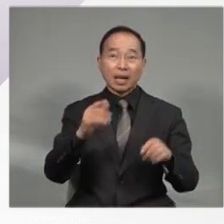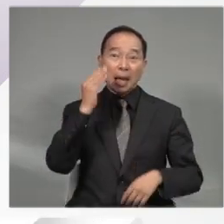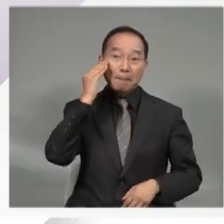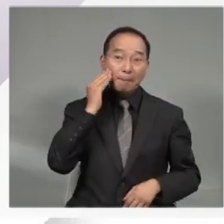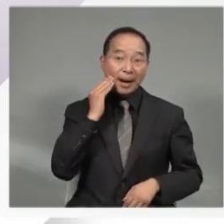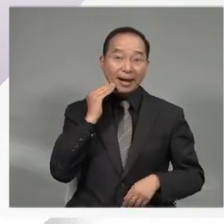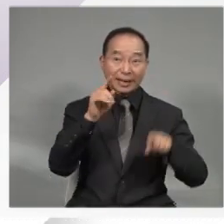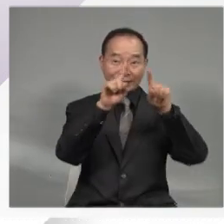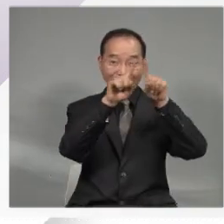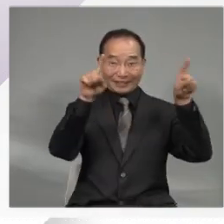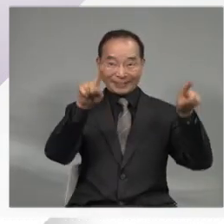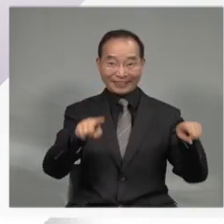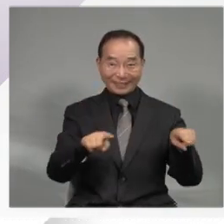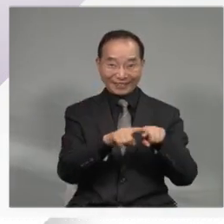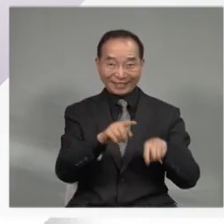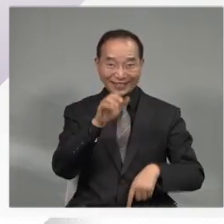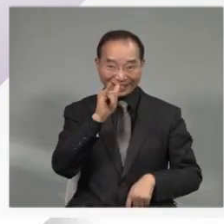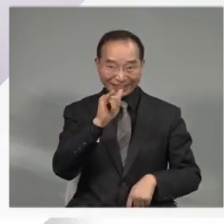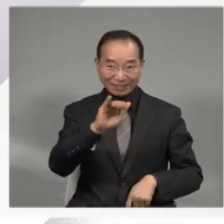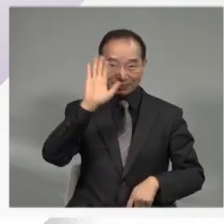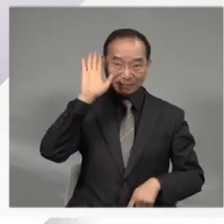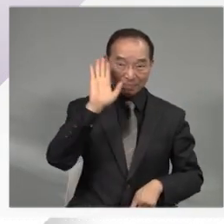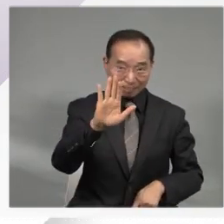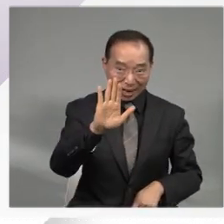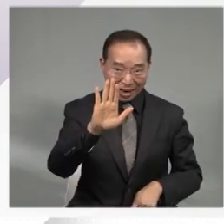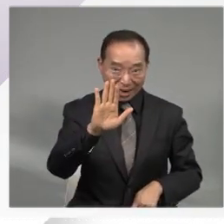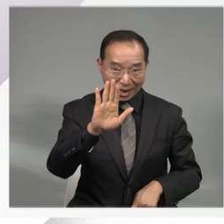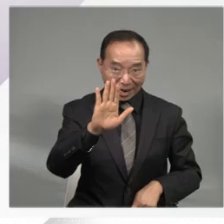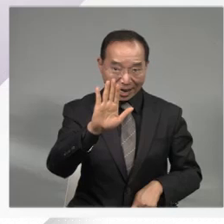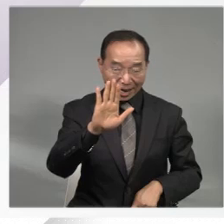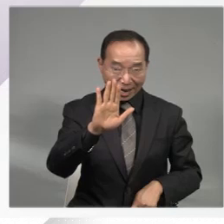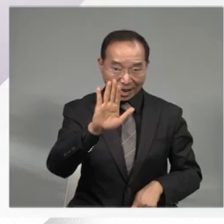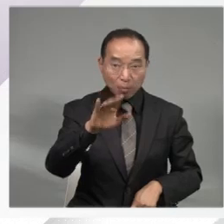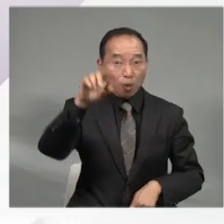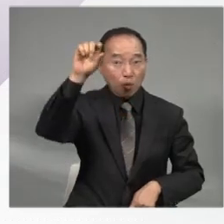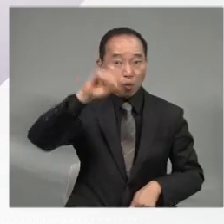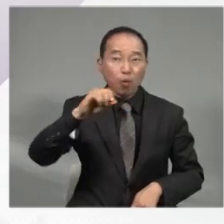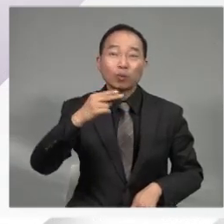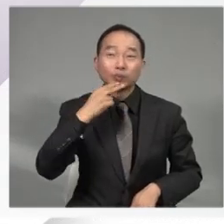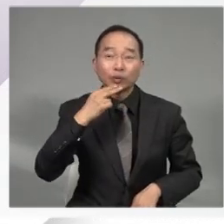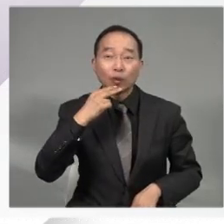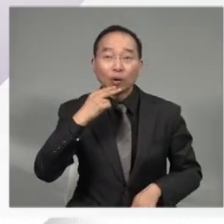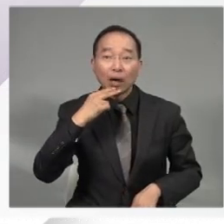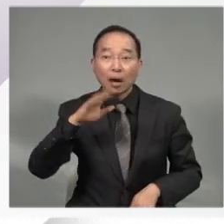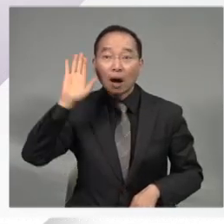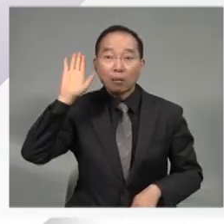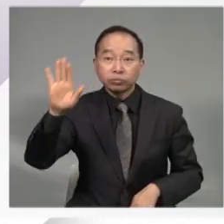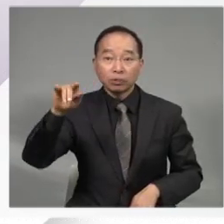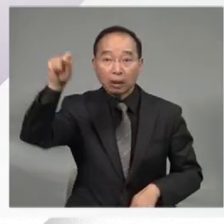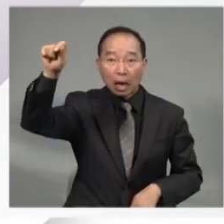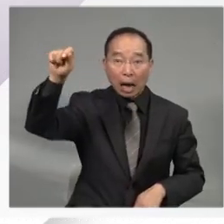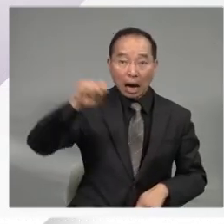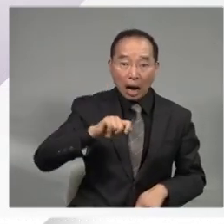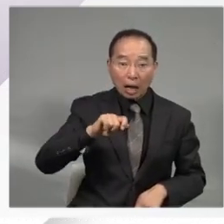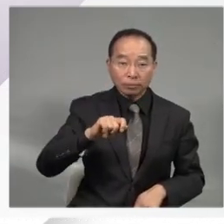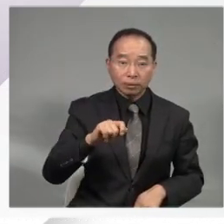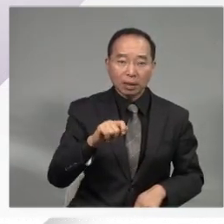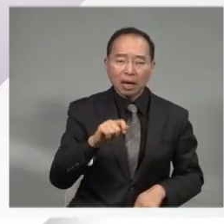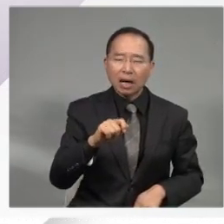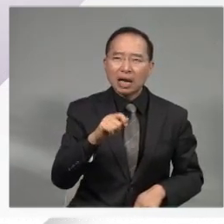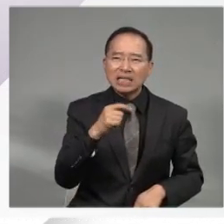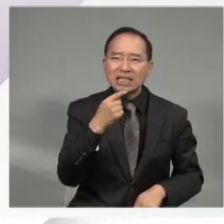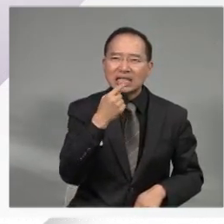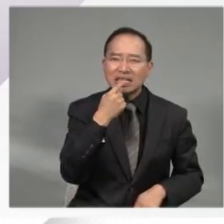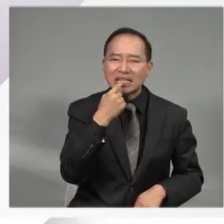그렇죠. 그런데 예. 한번 붙였다가 훼손된 봉인지는 지금 이제 저렇게 하얗게 글자가 피어오르는 게 아마